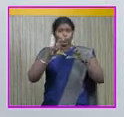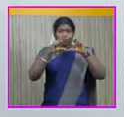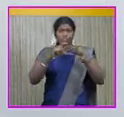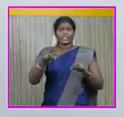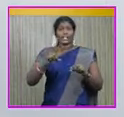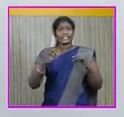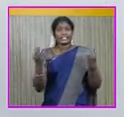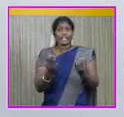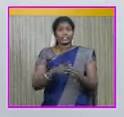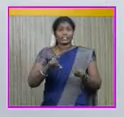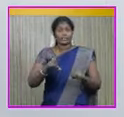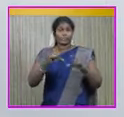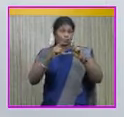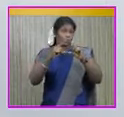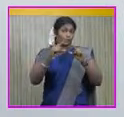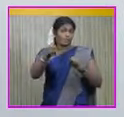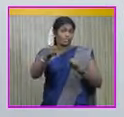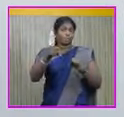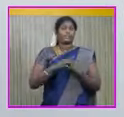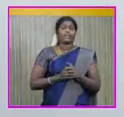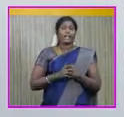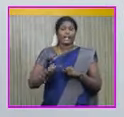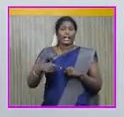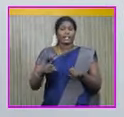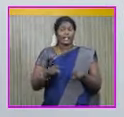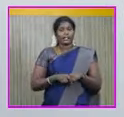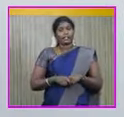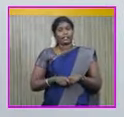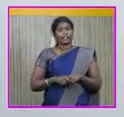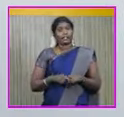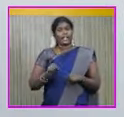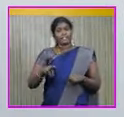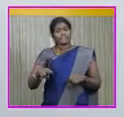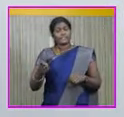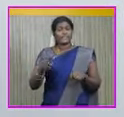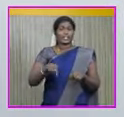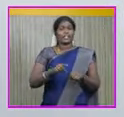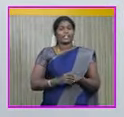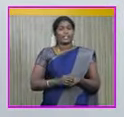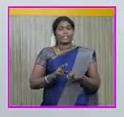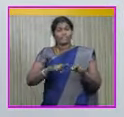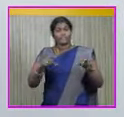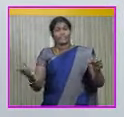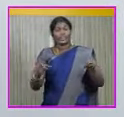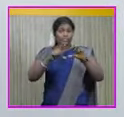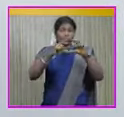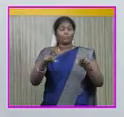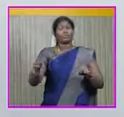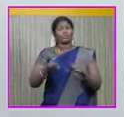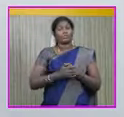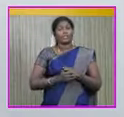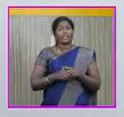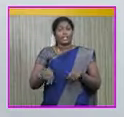சர்வசம முக்கோணங்கள் அப்படின்னு சொல்கிறோம். அதனோடு கூட இன்னொரு வகையான முக்கோணங்கள்னால் வடிவொத்த முக்கோணங்கள். இப்போ இங்கே